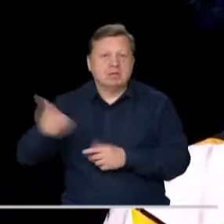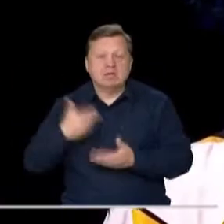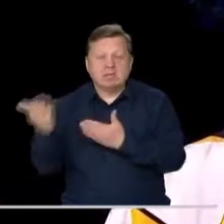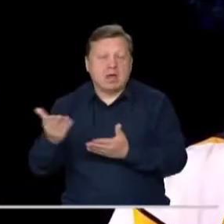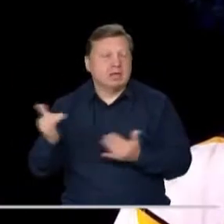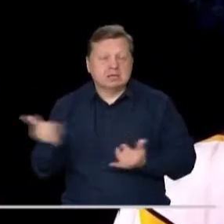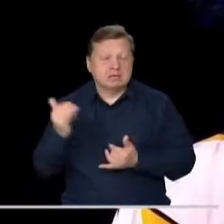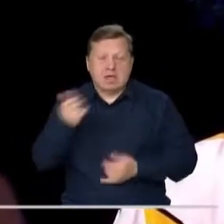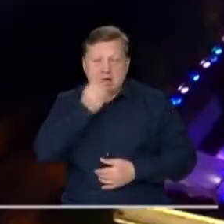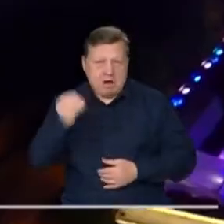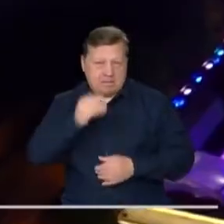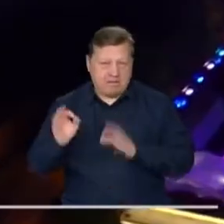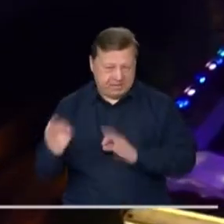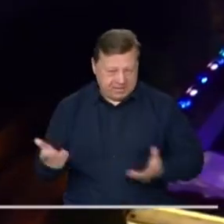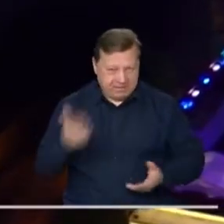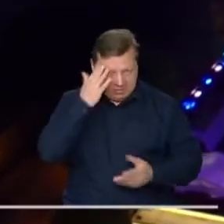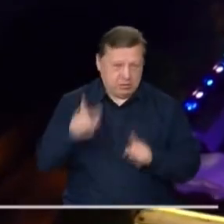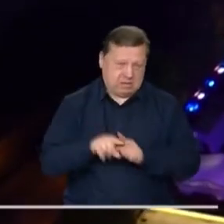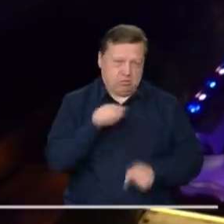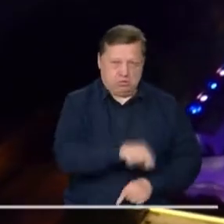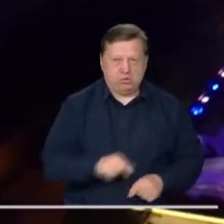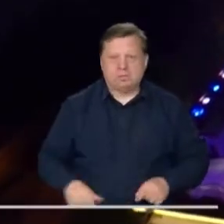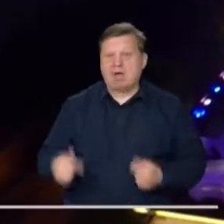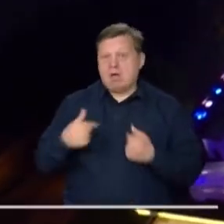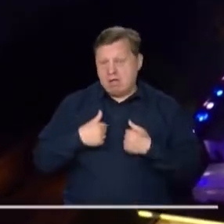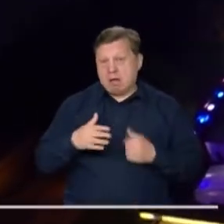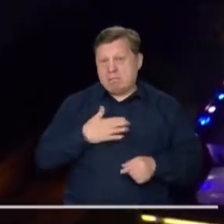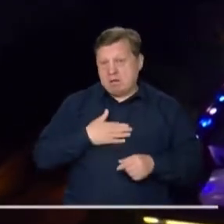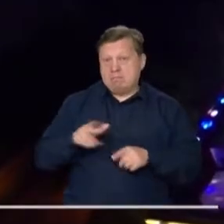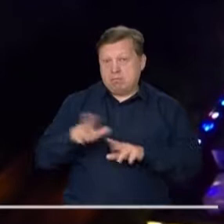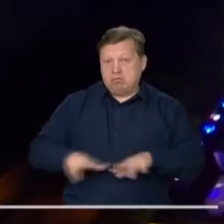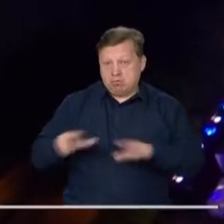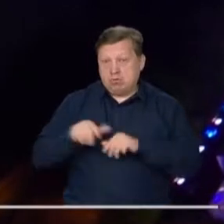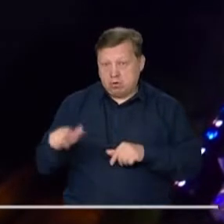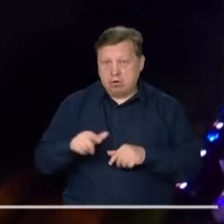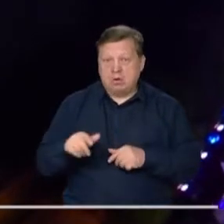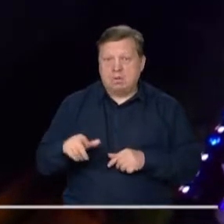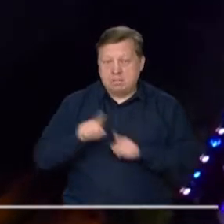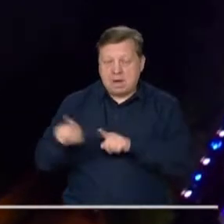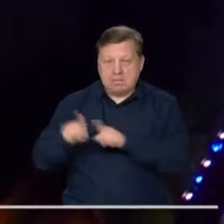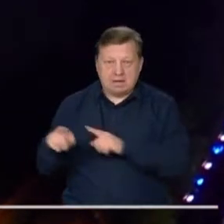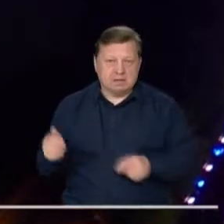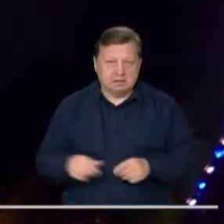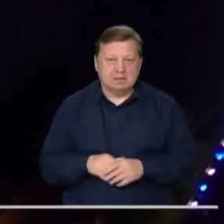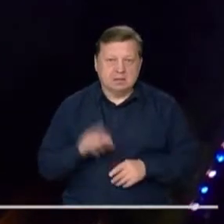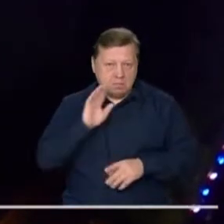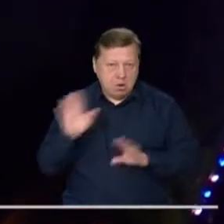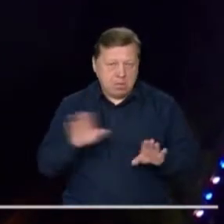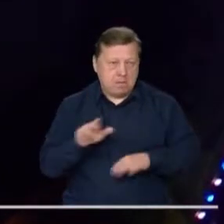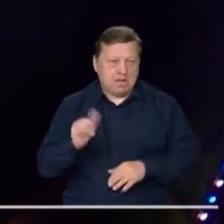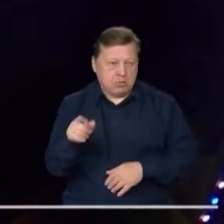Jak się dogadujecie? Bo ja też mam rodzeństwo. Podobną liczbę sztuk,